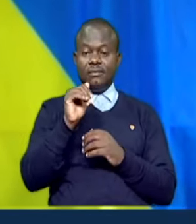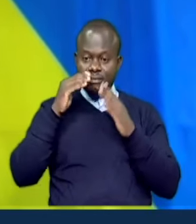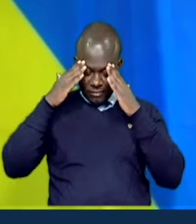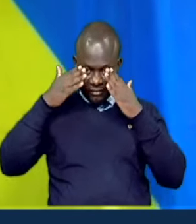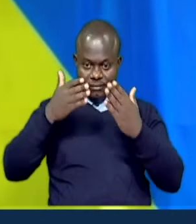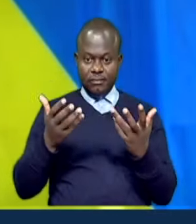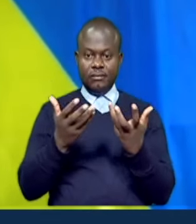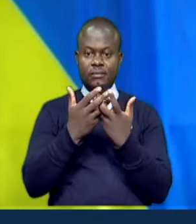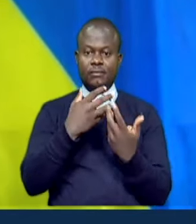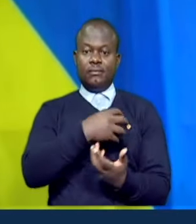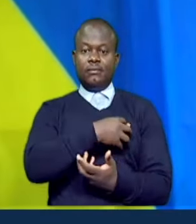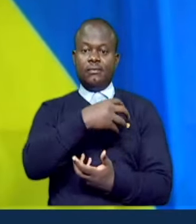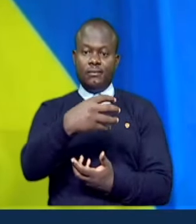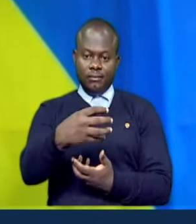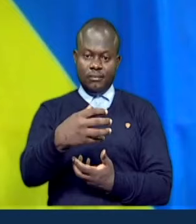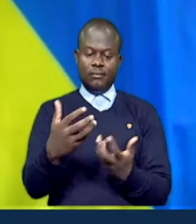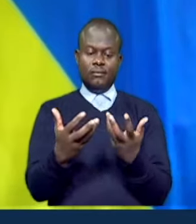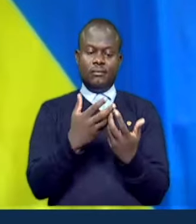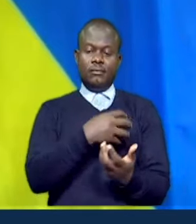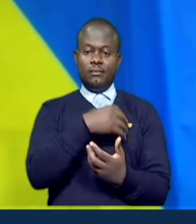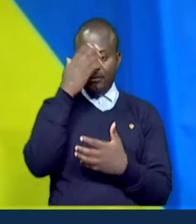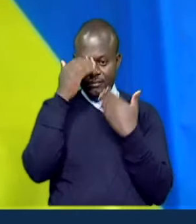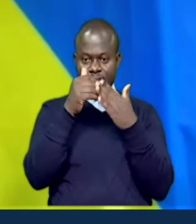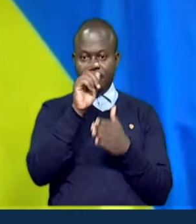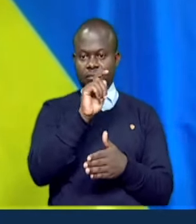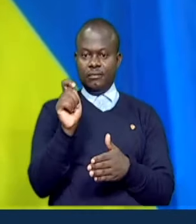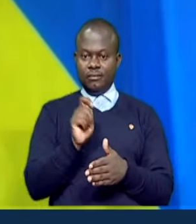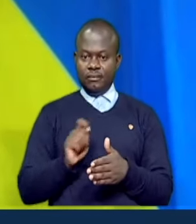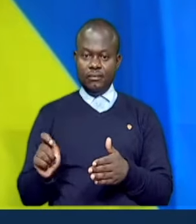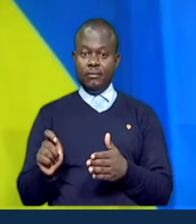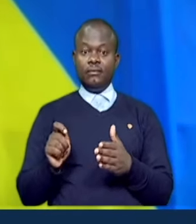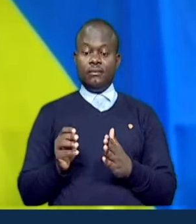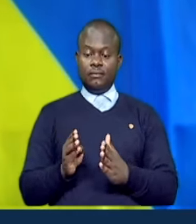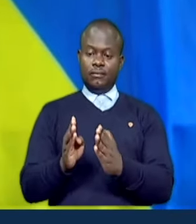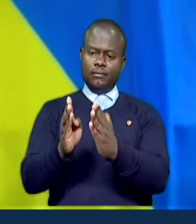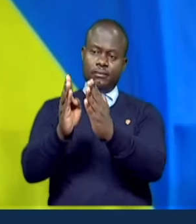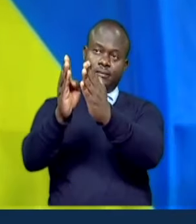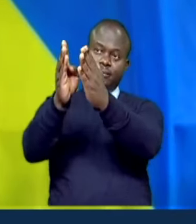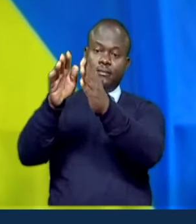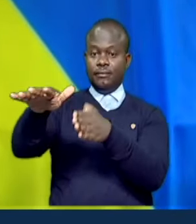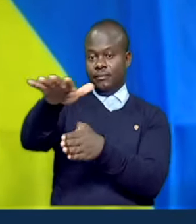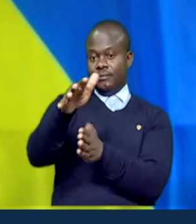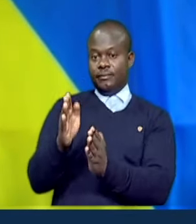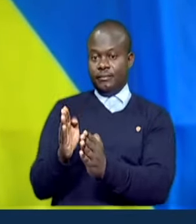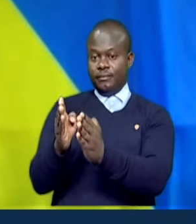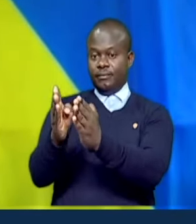ni ikijyanye n'ubukungu. Ikijyanye n'ubukungu kuko Tanzania ni umuhora w'ingenzi cyane ku bucuruzi